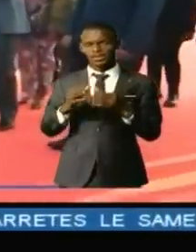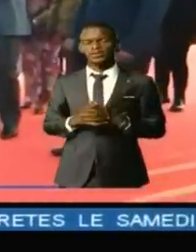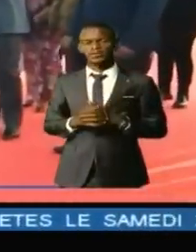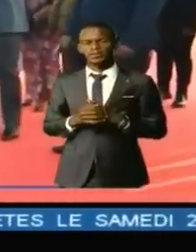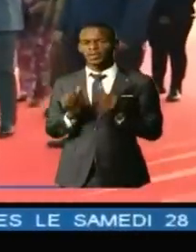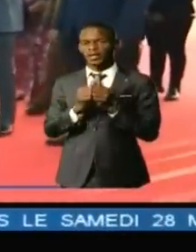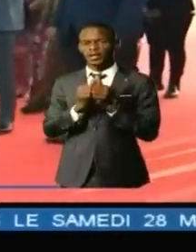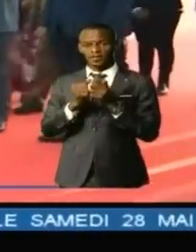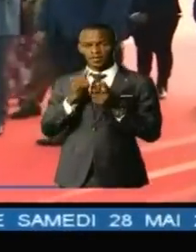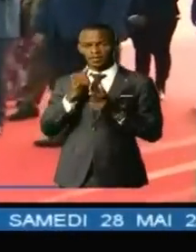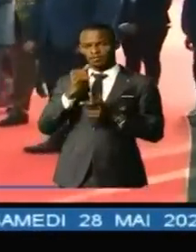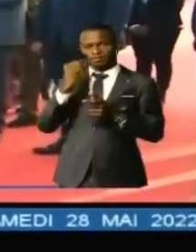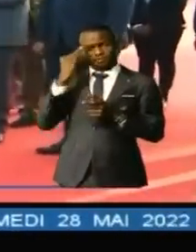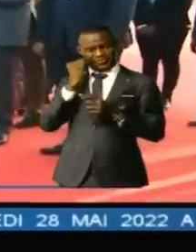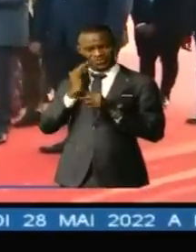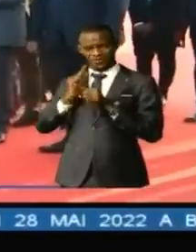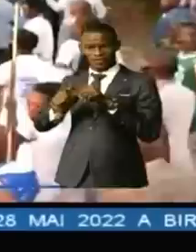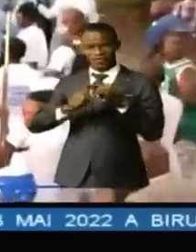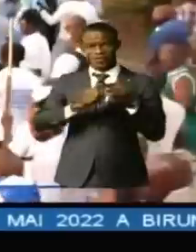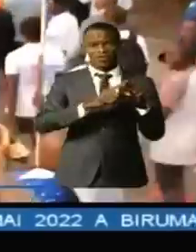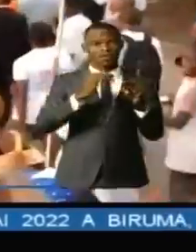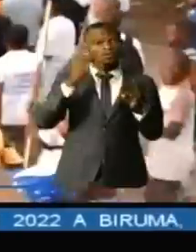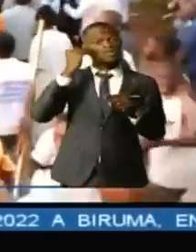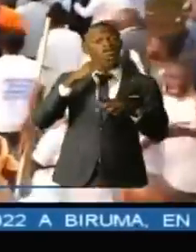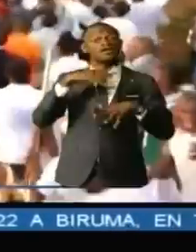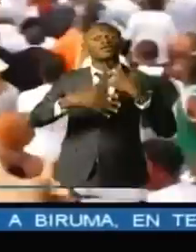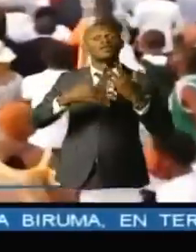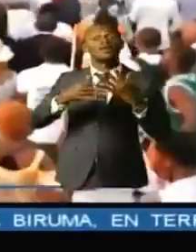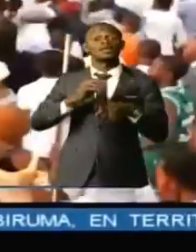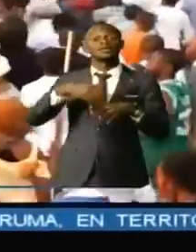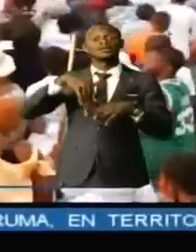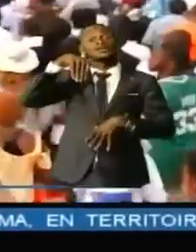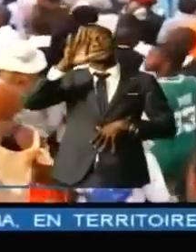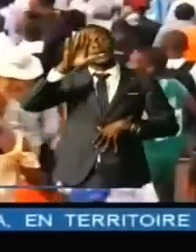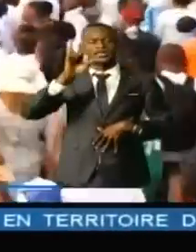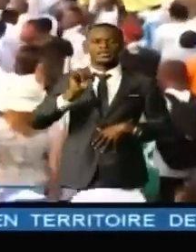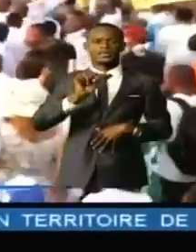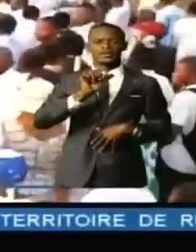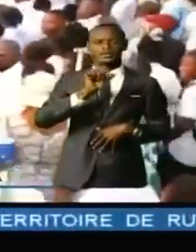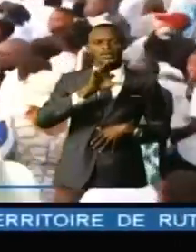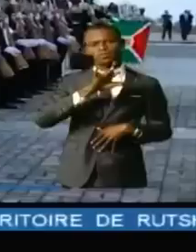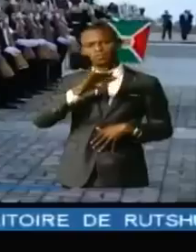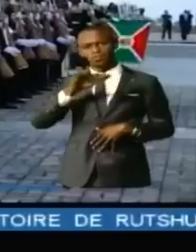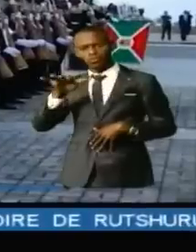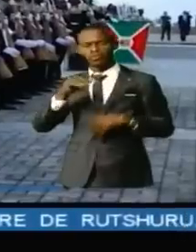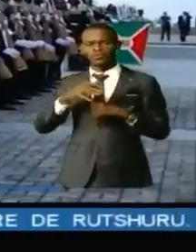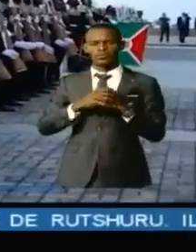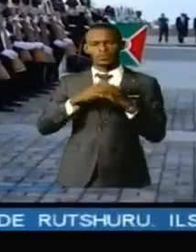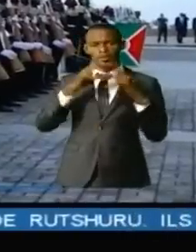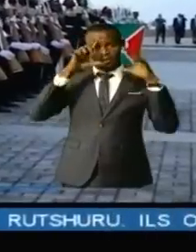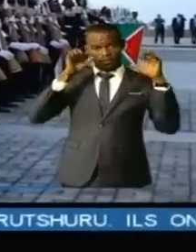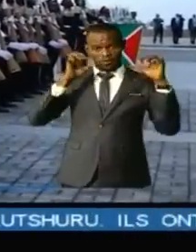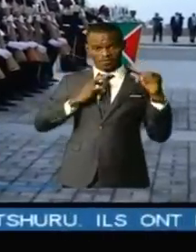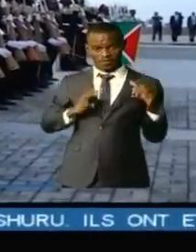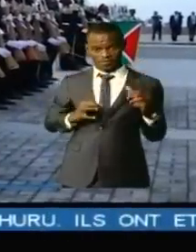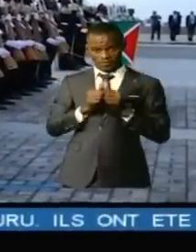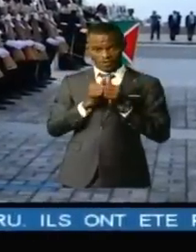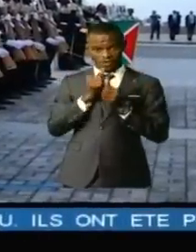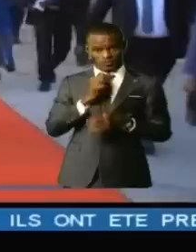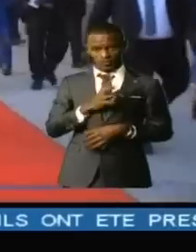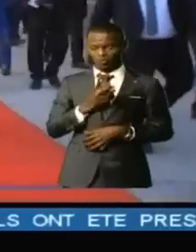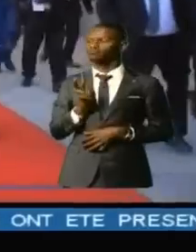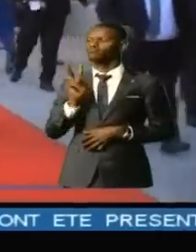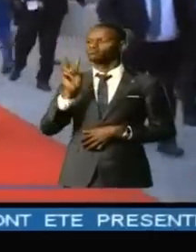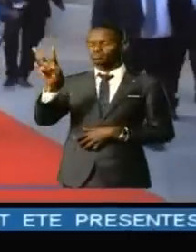ministre des Affaires étrangères, Christophe Lutundula. Le président de la République et son épouse ont été accueillis au State House par le